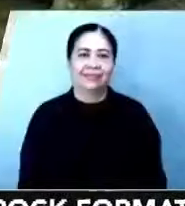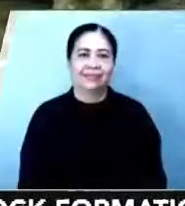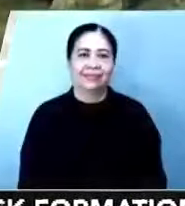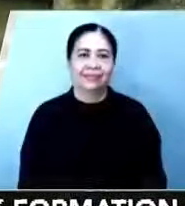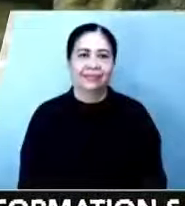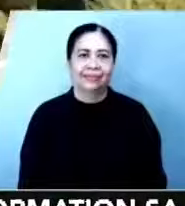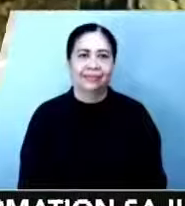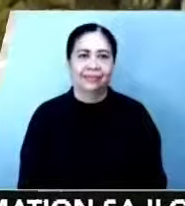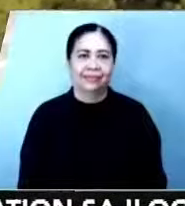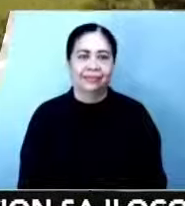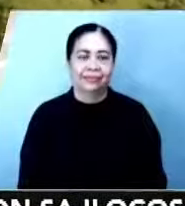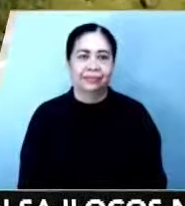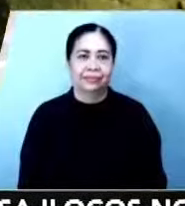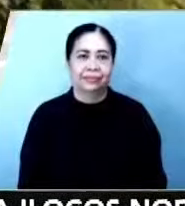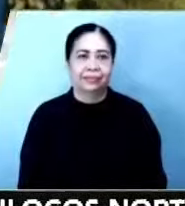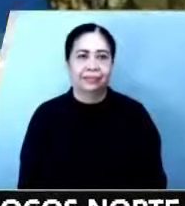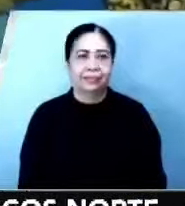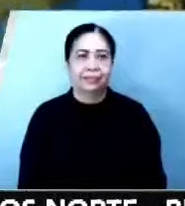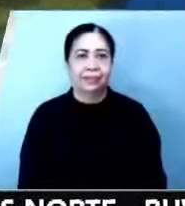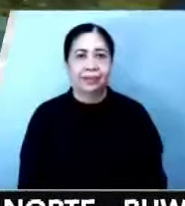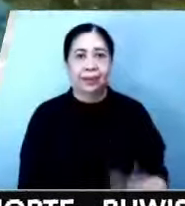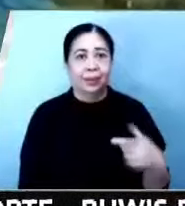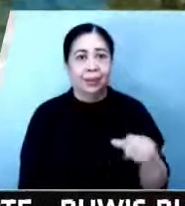Wala ka sa kaharian ng mga sirena